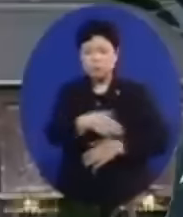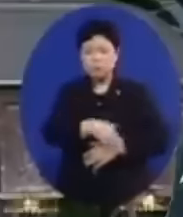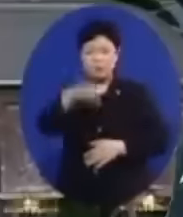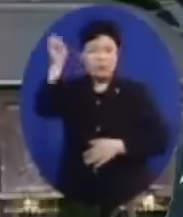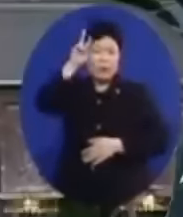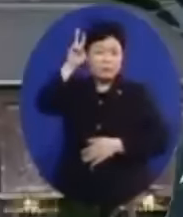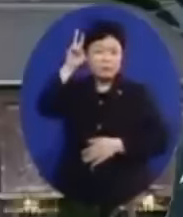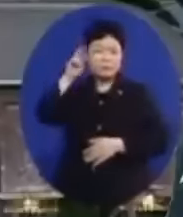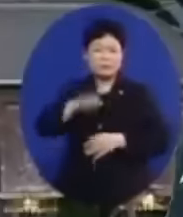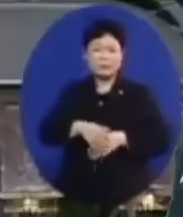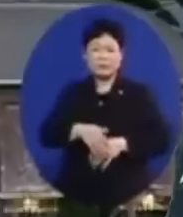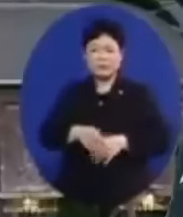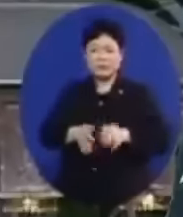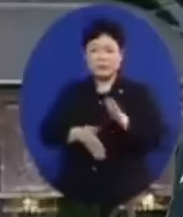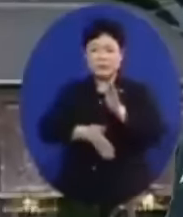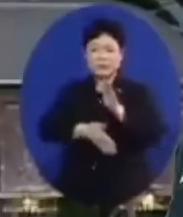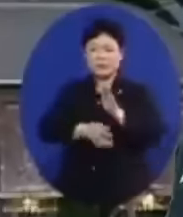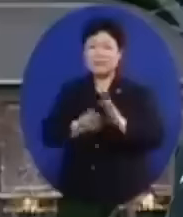갑자기 서울시에서